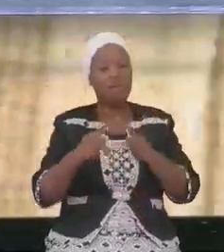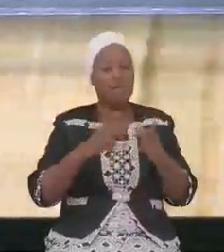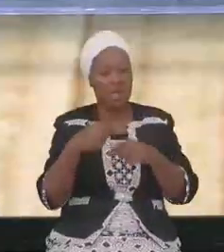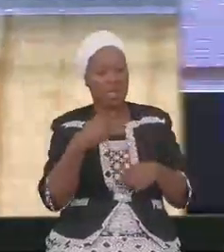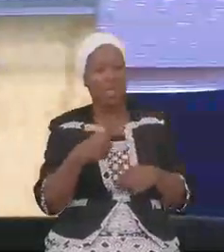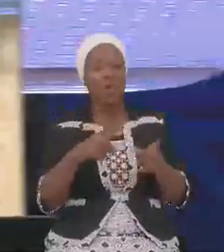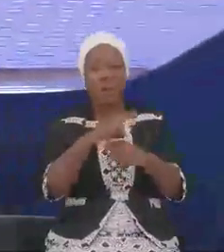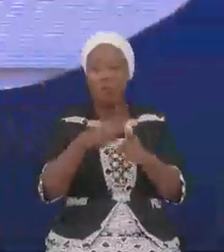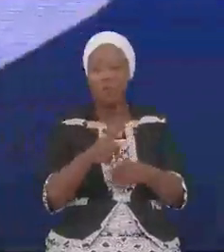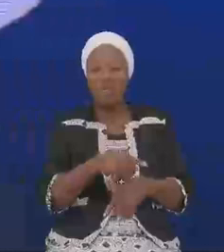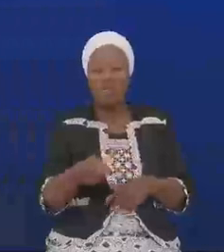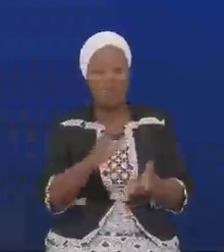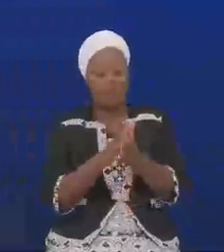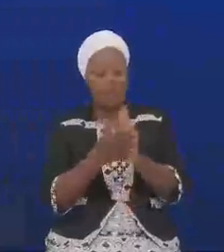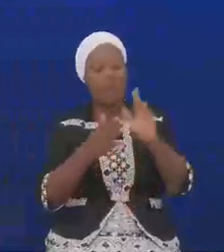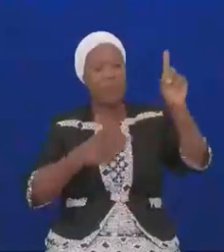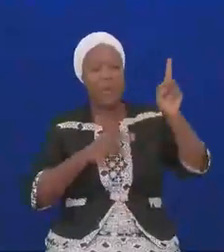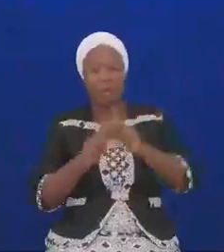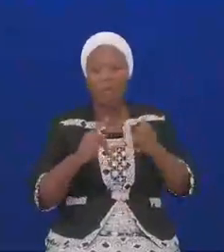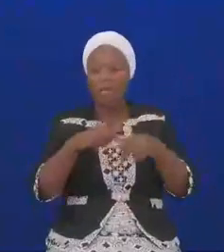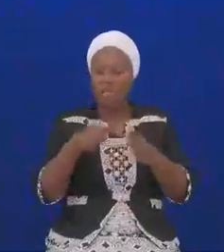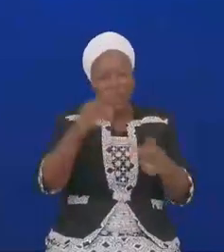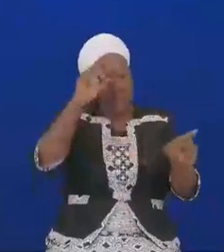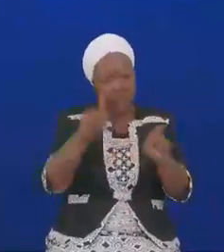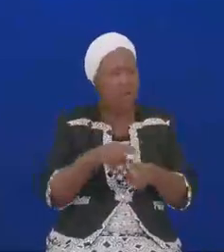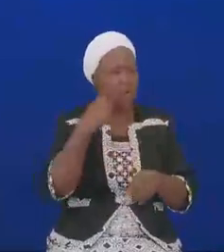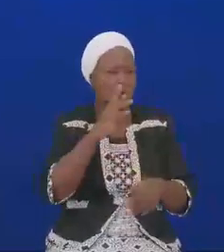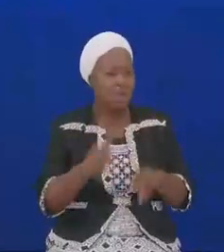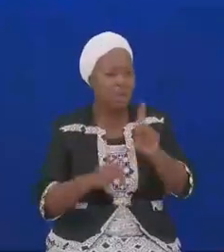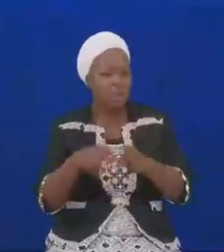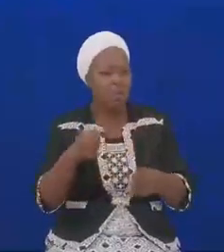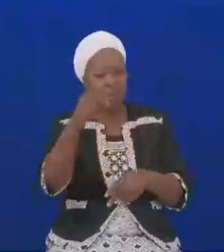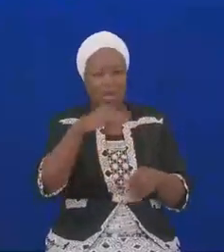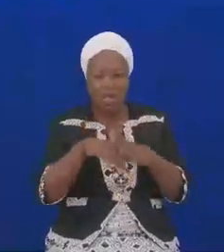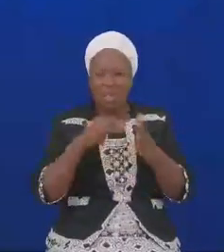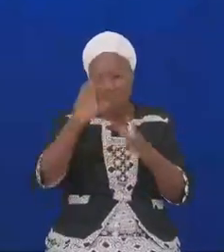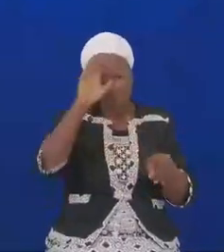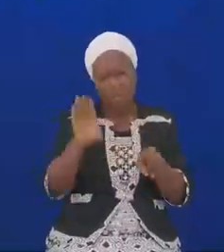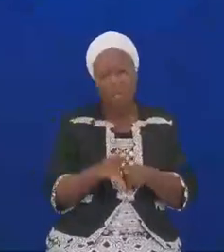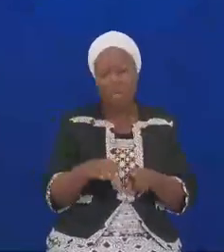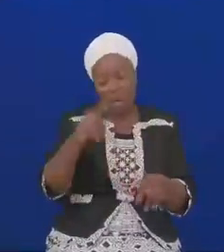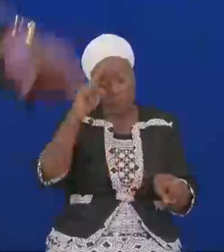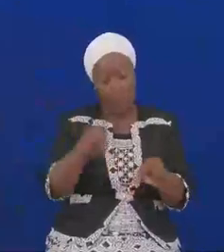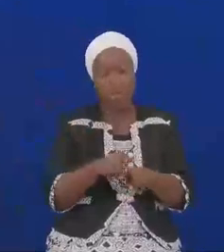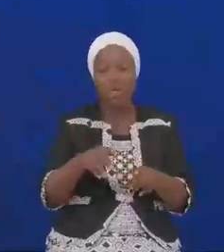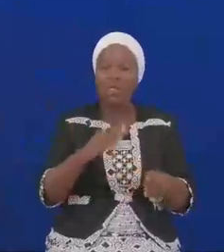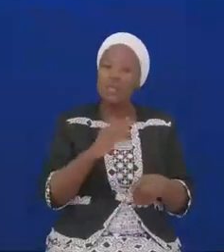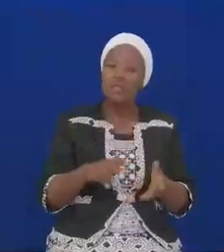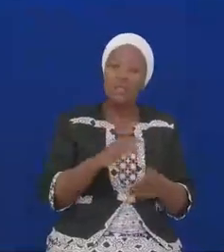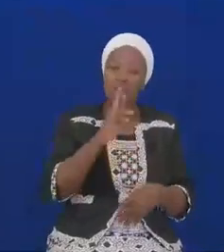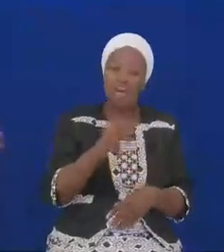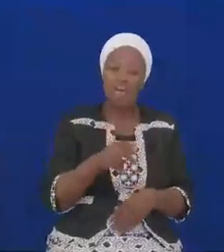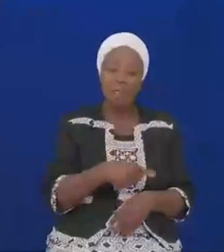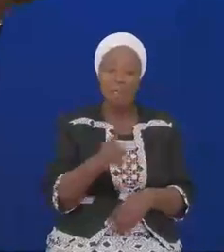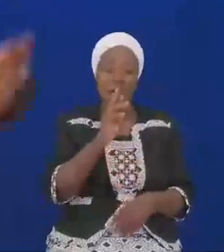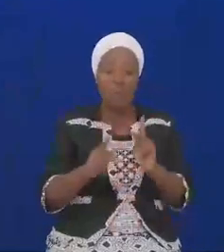lorsqu'ils deviendront mon peuple dans cette alliance. Qui sont les peuples, qui sont le peuple de Dieu dans l'alliance là? Ceux qui se sont détournés